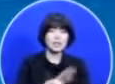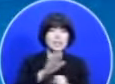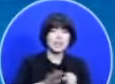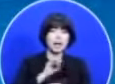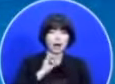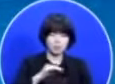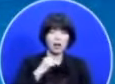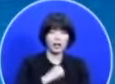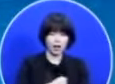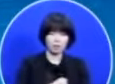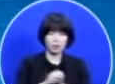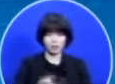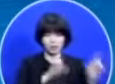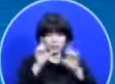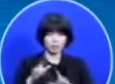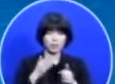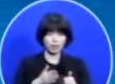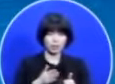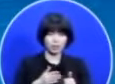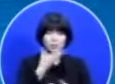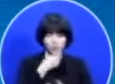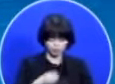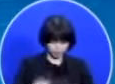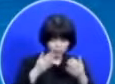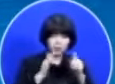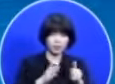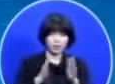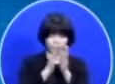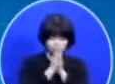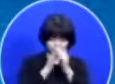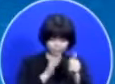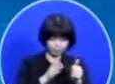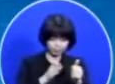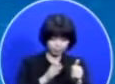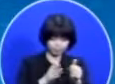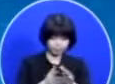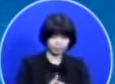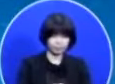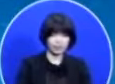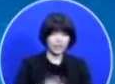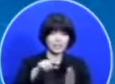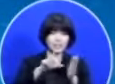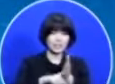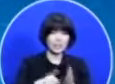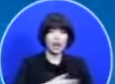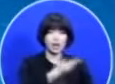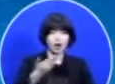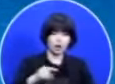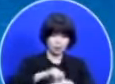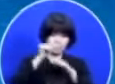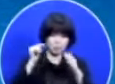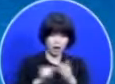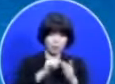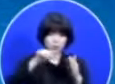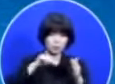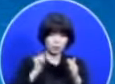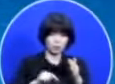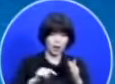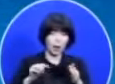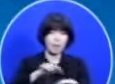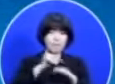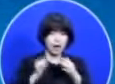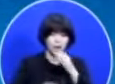사는 것입니다 축원합니다 기도합시다 이 시간에 여러분의 마음속에 여러분의 마음을